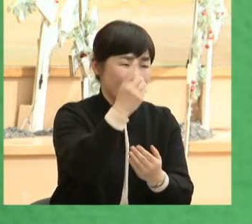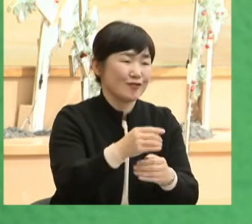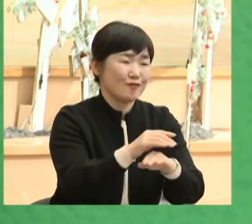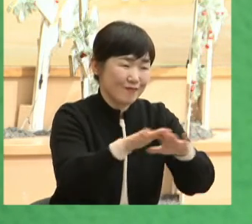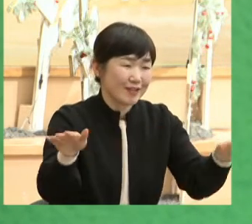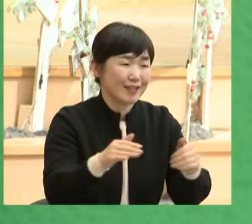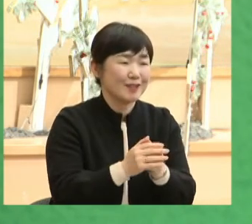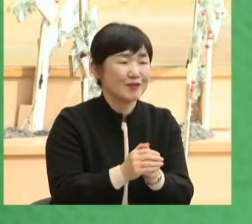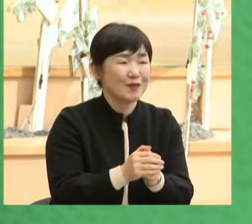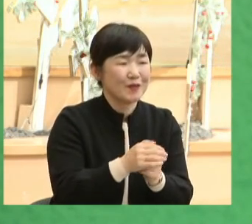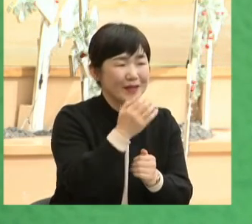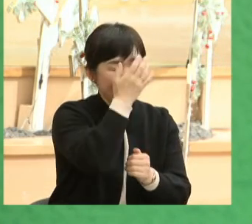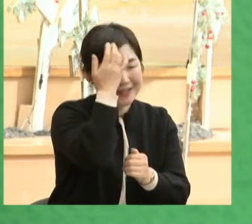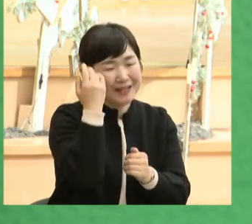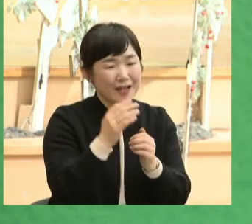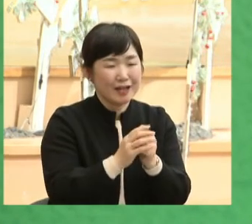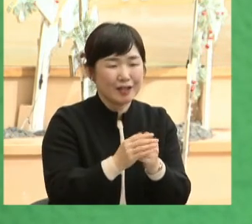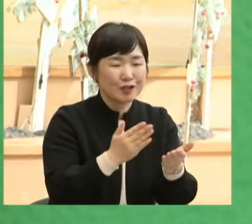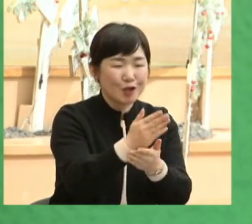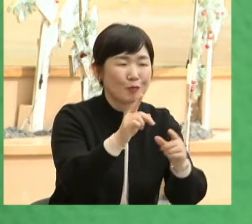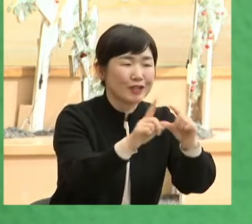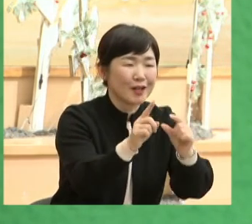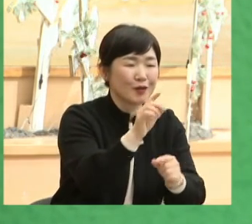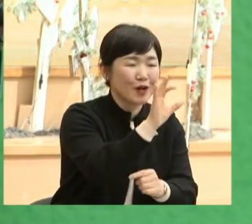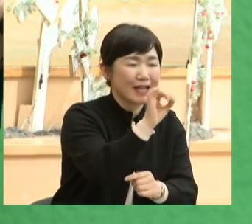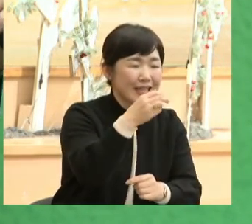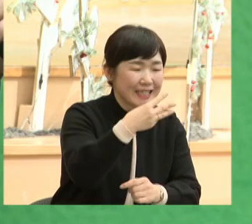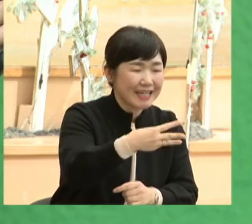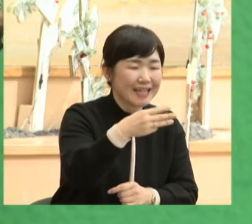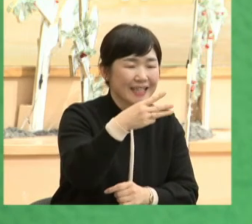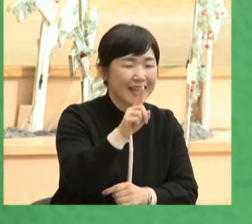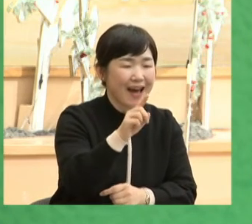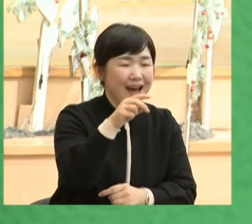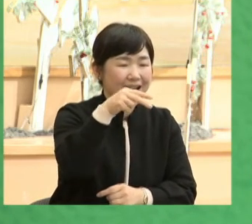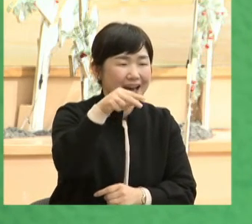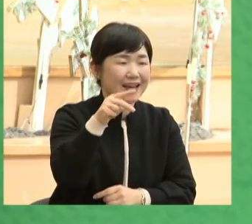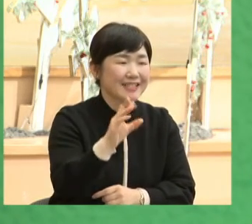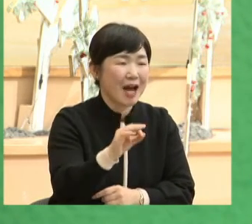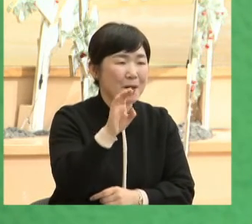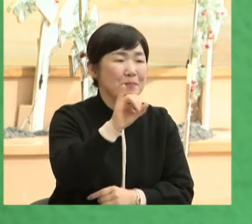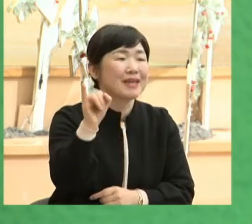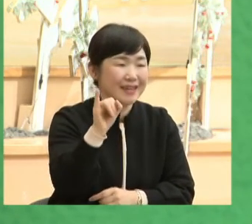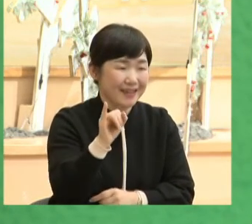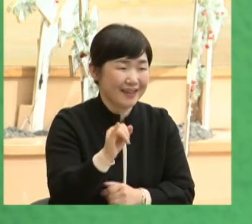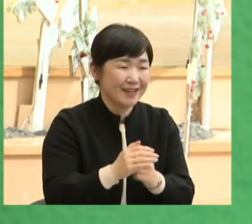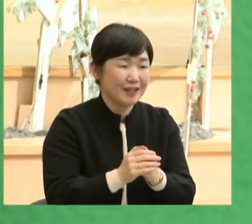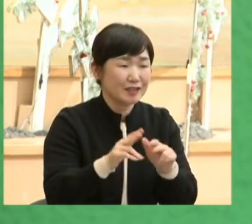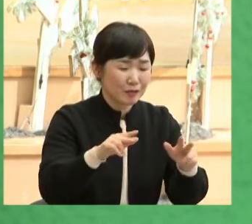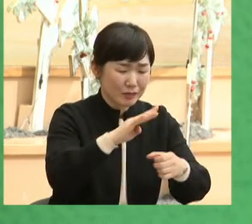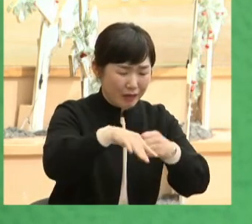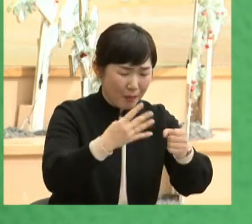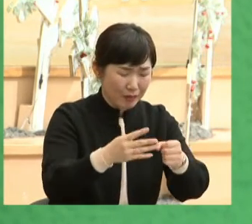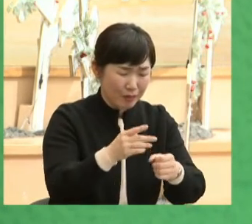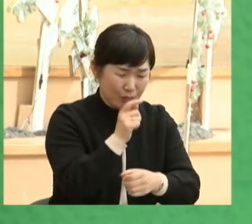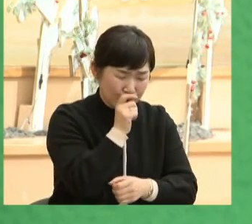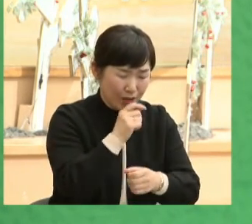일타쌍피 왜냐 지금 400년의 침묵 개를 개 잖아요